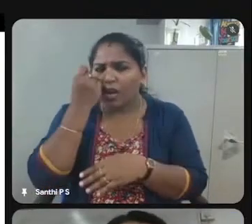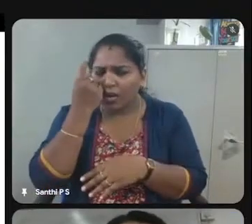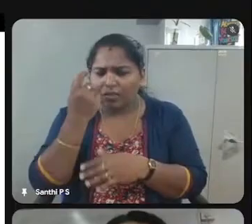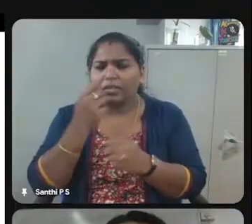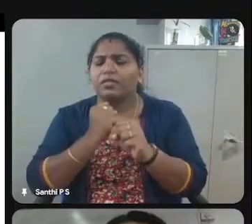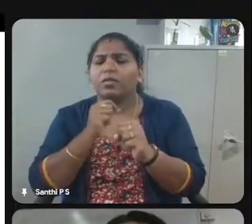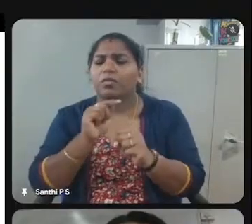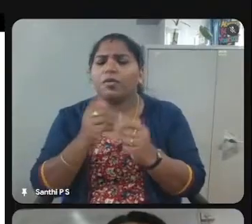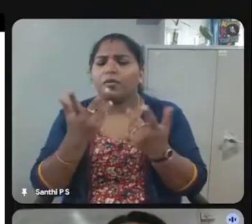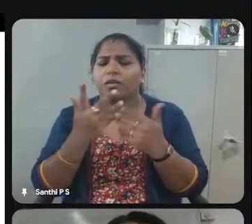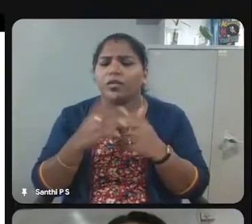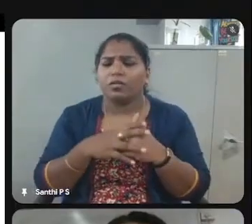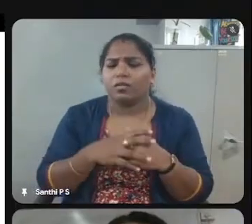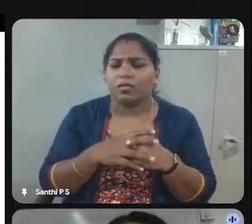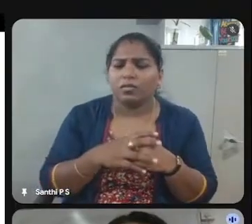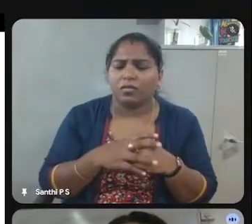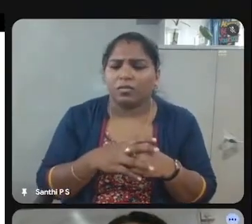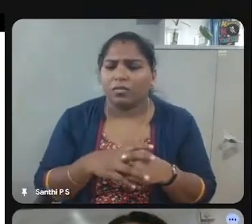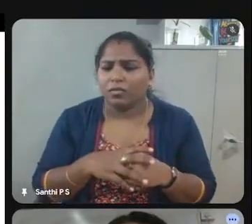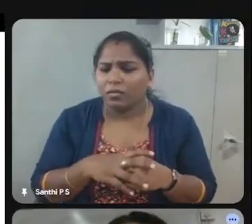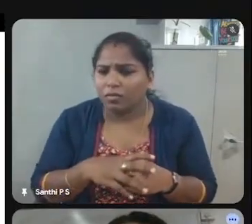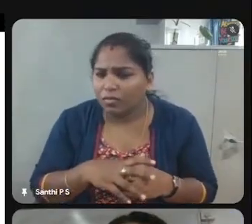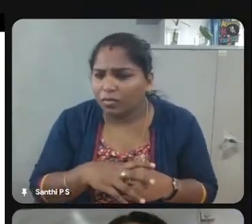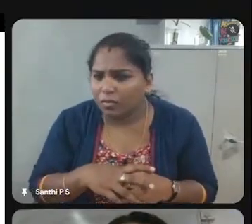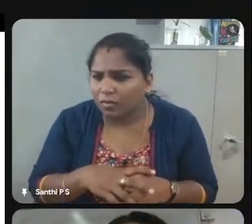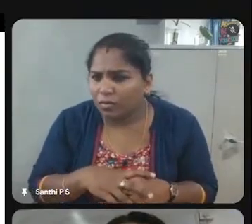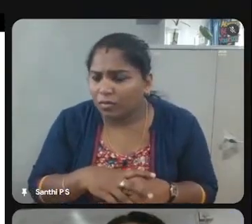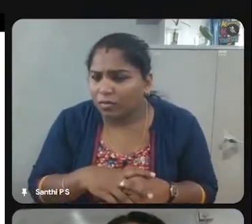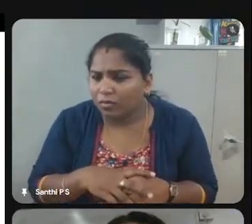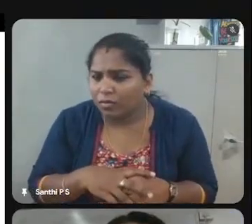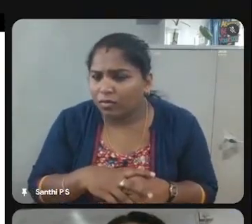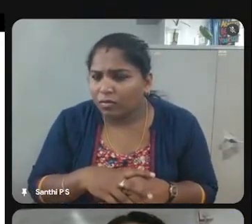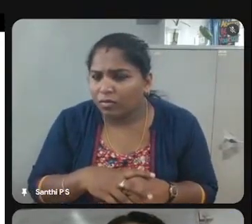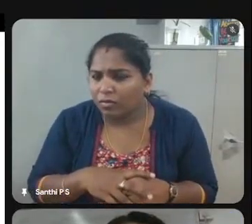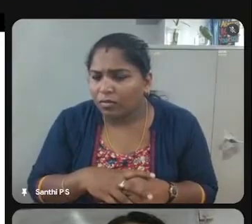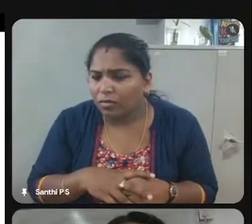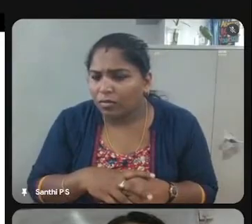പഠിക്കാൻ. 7 വയസ്സായിക്കണം. അപ്പൊ അവിടെ നിന്ന് നോക്കിയവർ പറഞ്ഞു 3 വയസ്സിന്റെ ബുദ്ധിയുള്ളൂ.